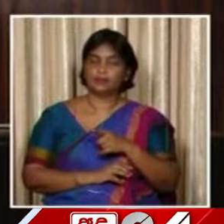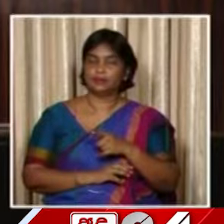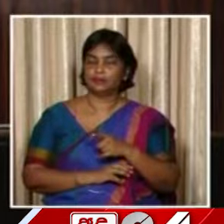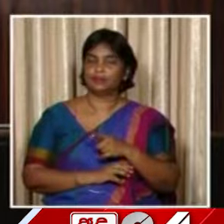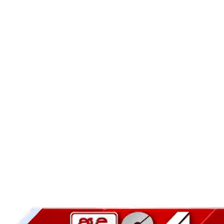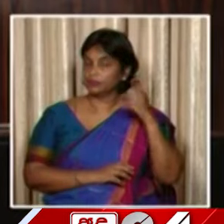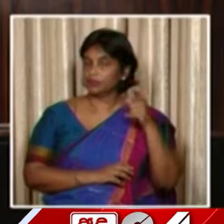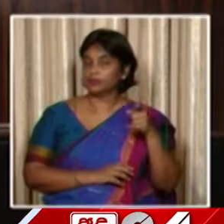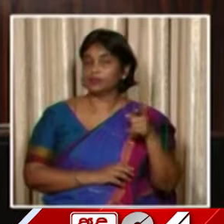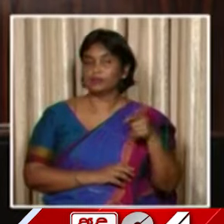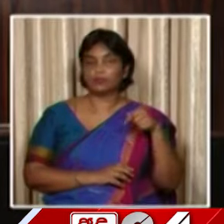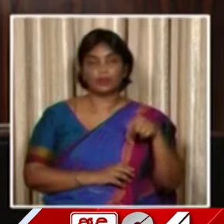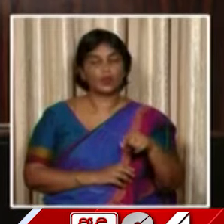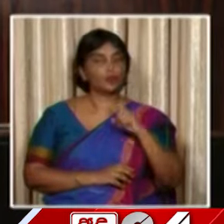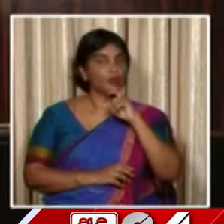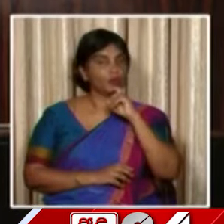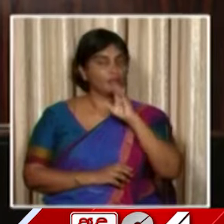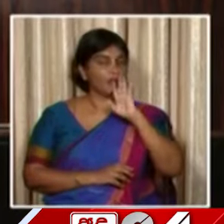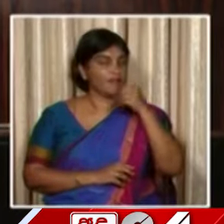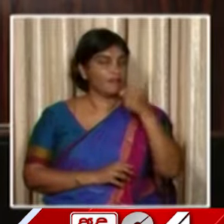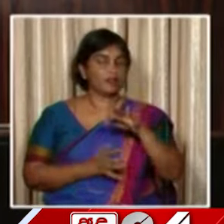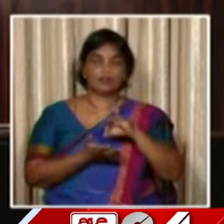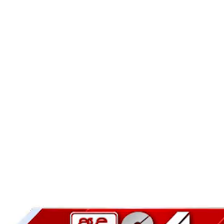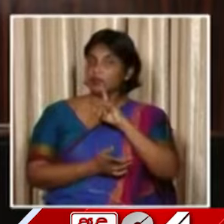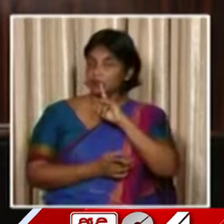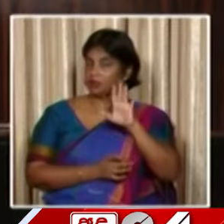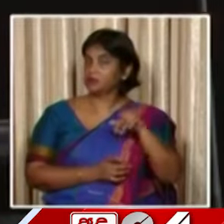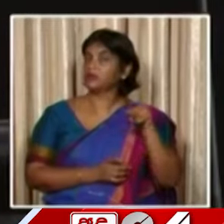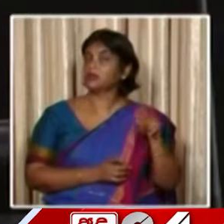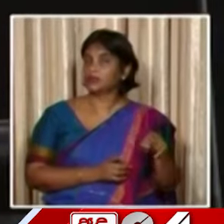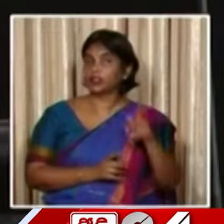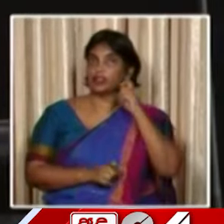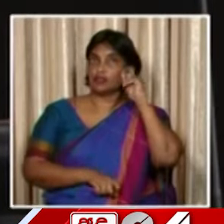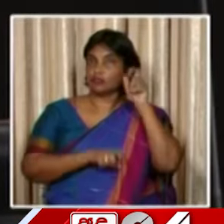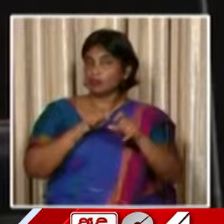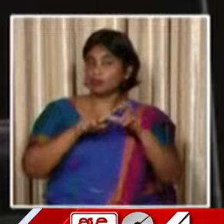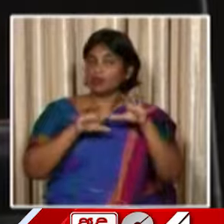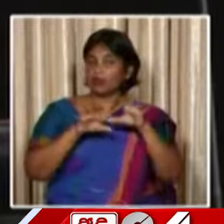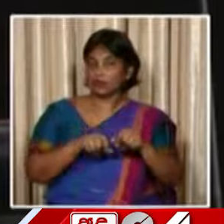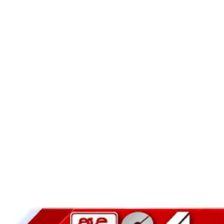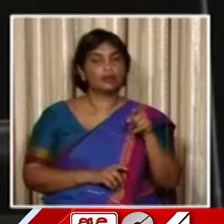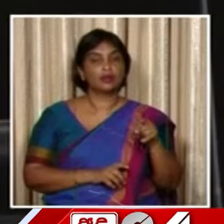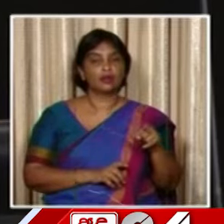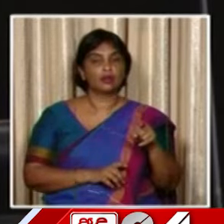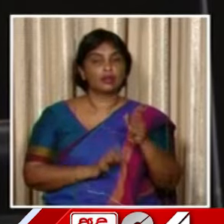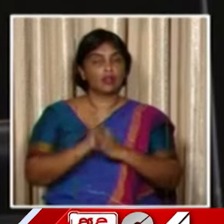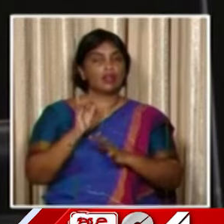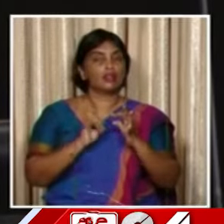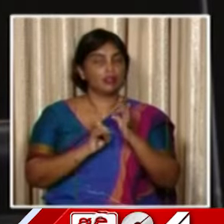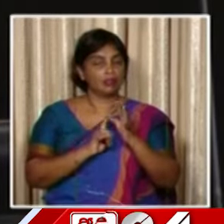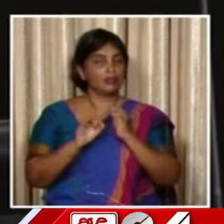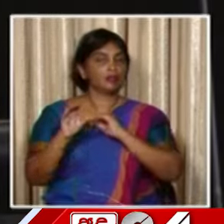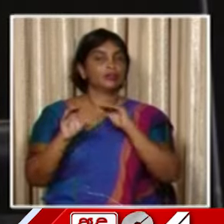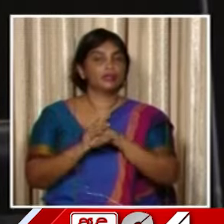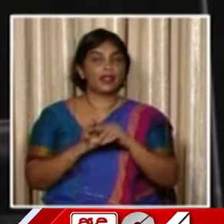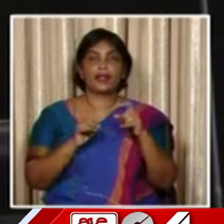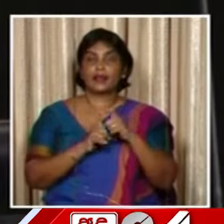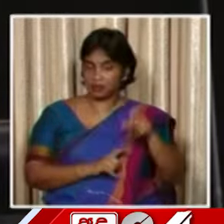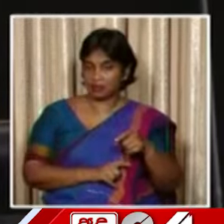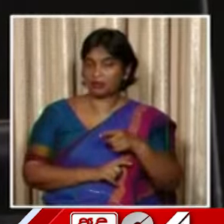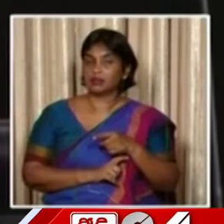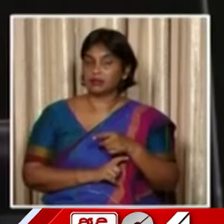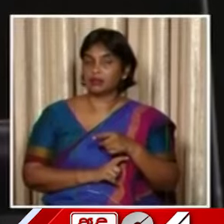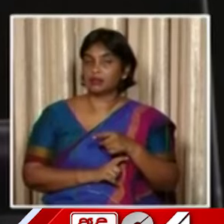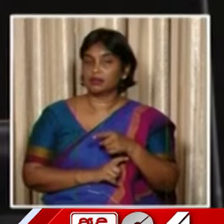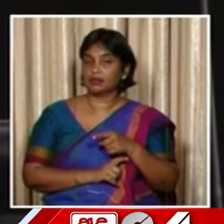දෙයක්. විශේෂයෙන්ම අද අධිකරණයේ වැදගත් තීන්දුවක් දීලා තිනවා. ඒ තමයි පුරවැසිභාවය පිළිබඳව තිබුණු නඩුවේදී පාර්ලිමේන්තුව නියෝජනය කරපු ඩයනාගමගේ